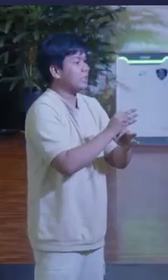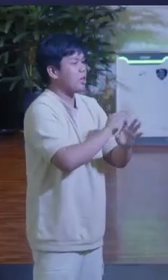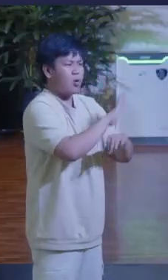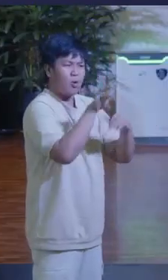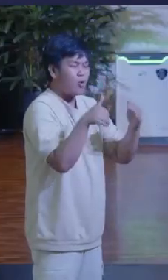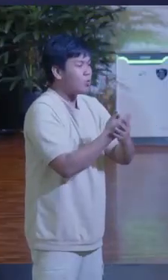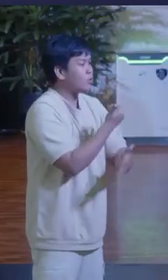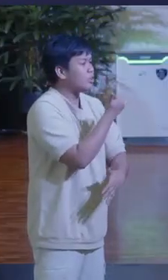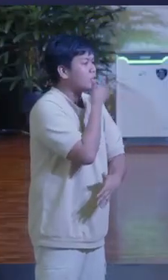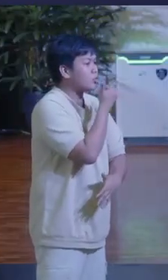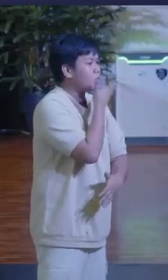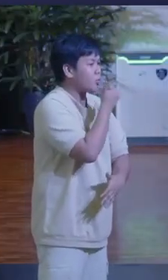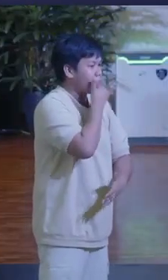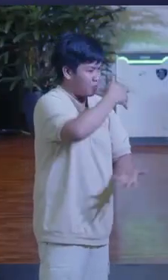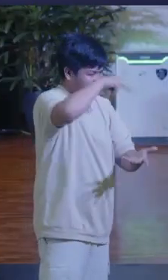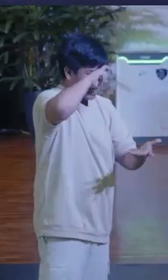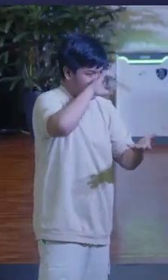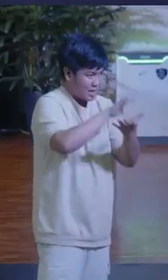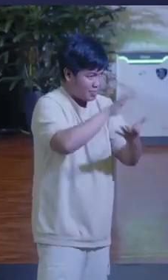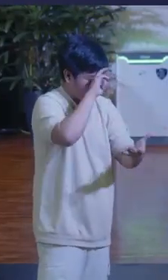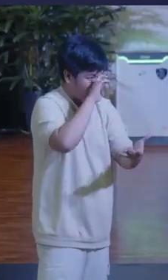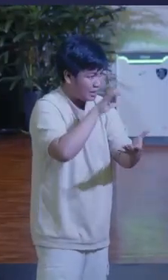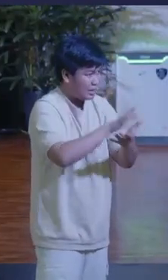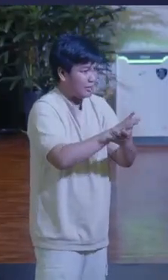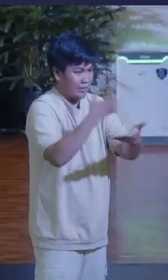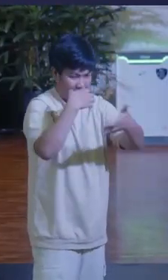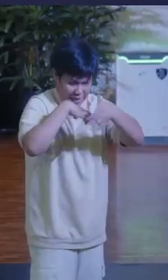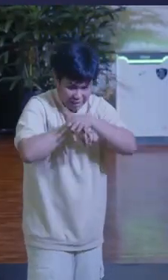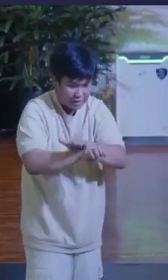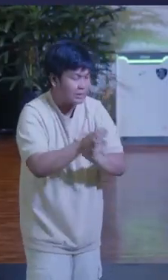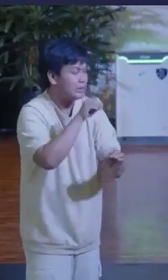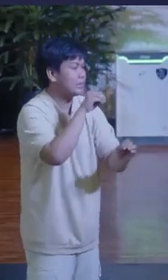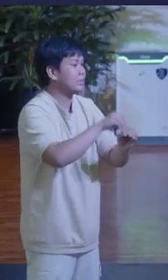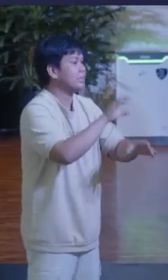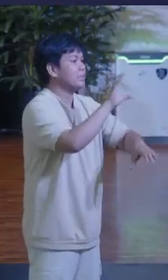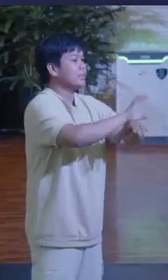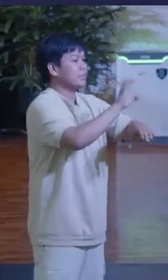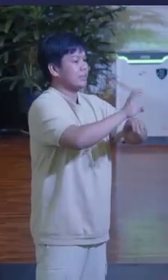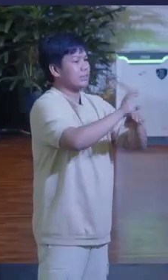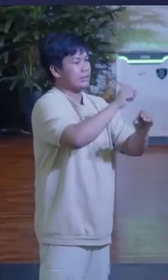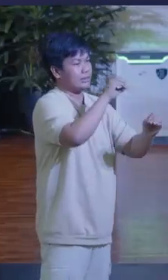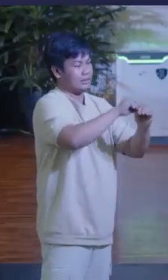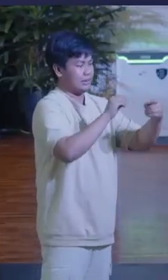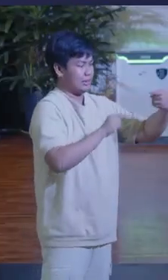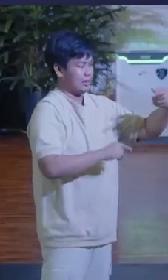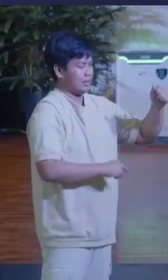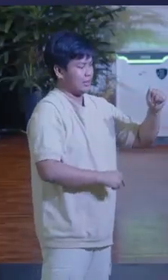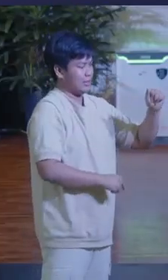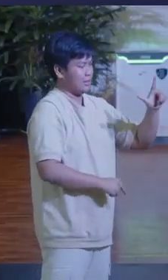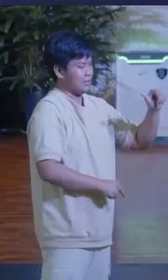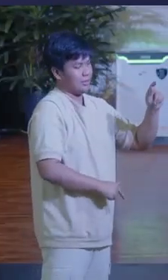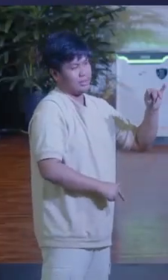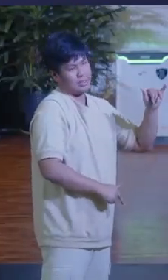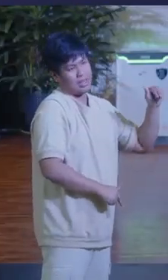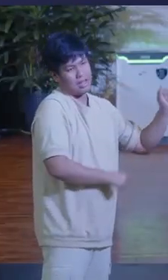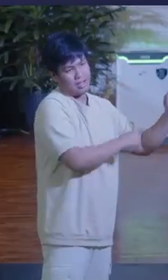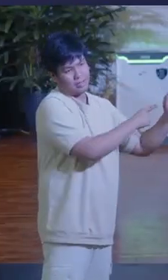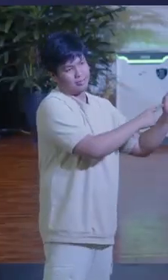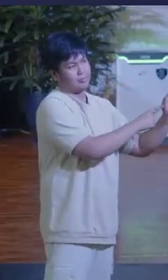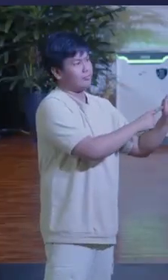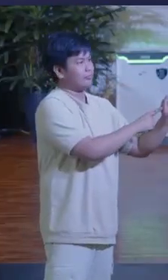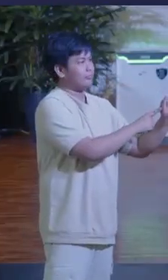isang maling katuruan na pumapasok at nagbabanta sa